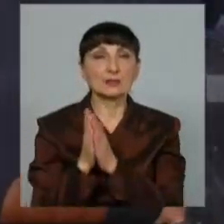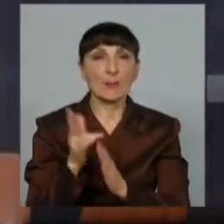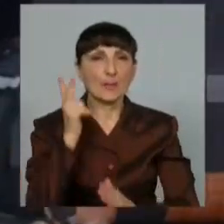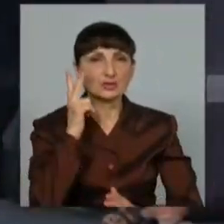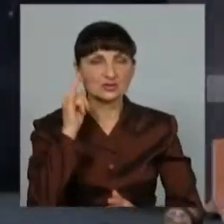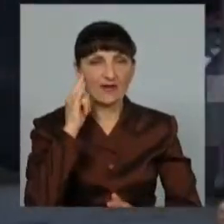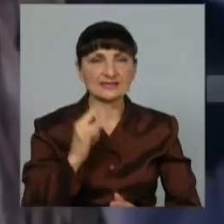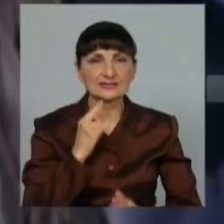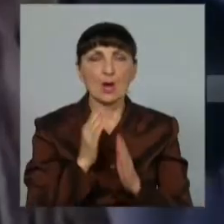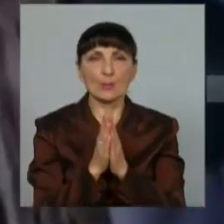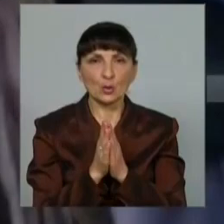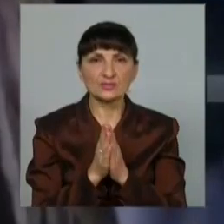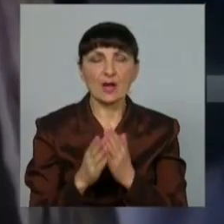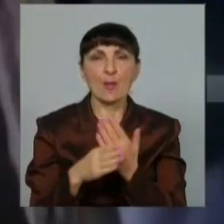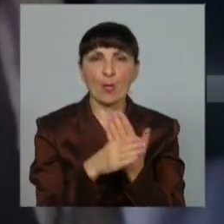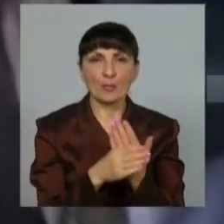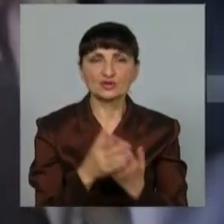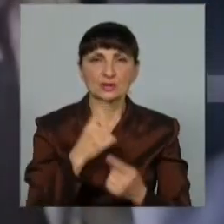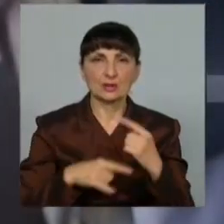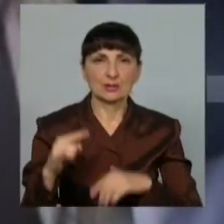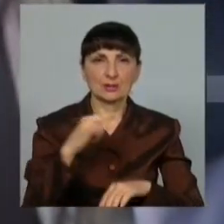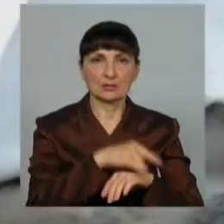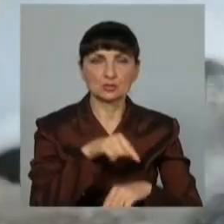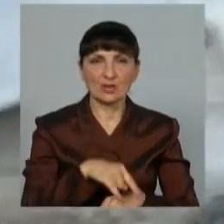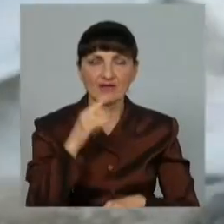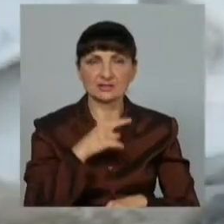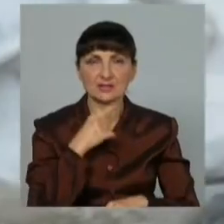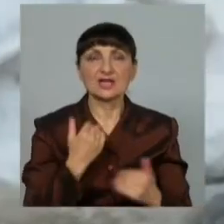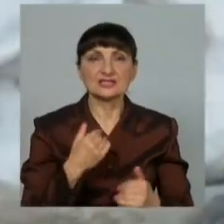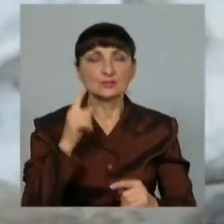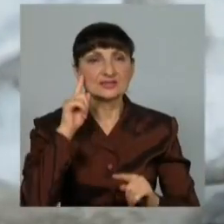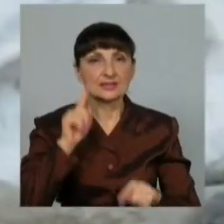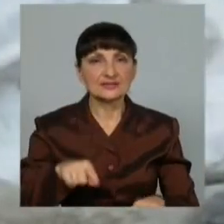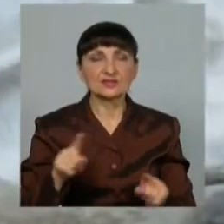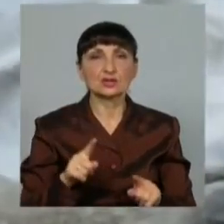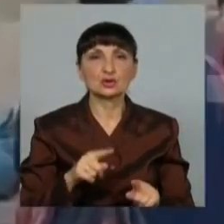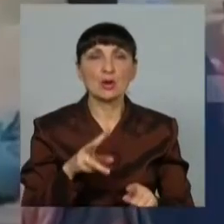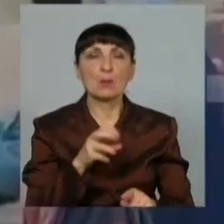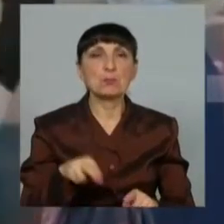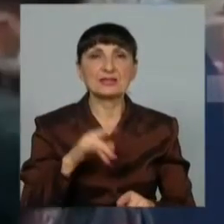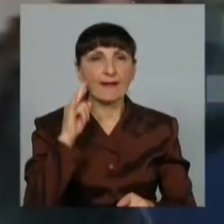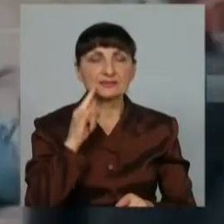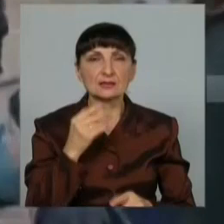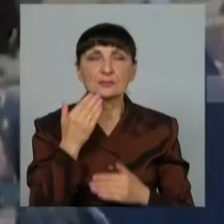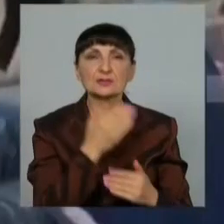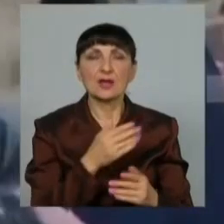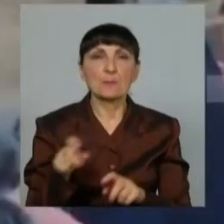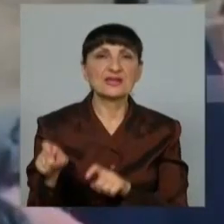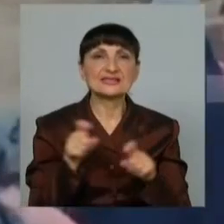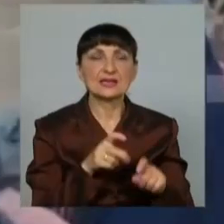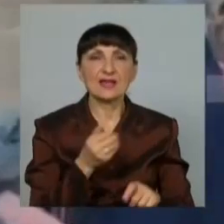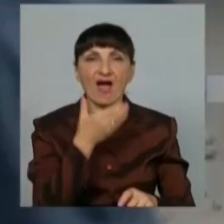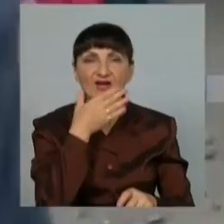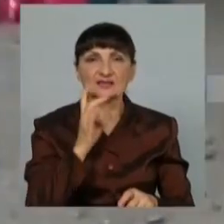посольство нашей страны с просьбой о содействии в транспортировке. Сегодня также стало известно, что в МИД Казахстана обратились переселенцы из